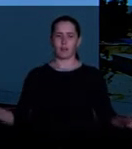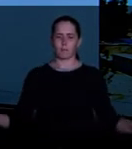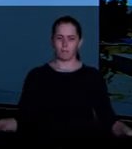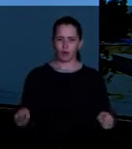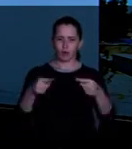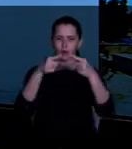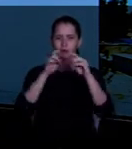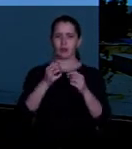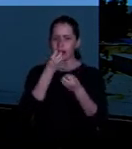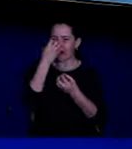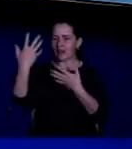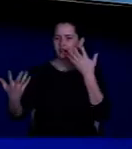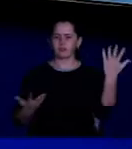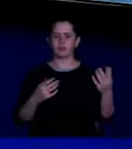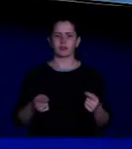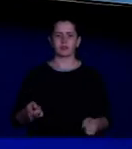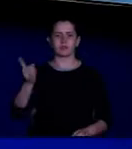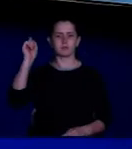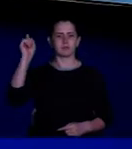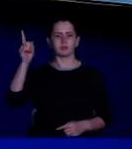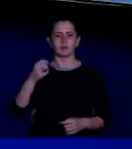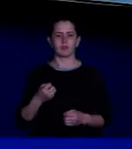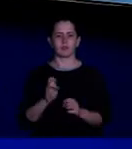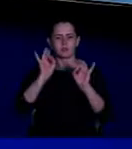Поднялся, расцвел, прославил.